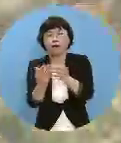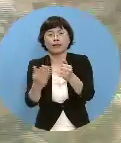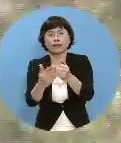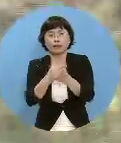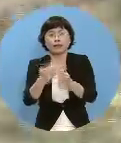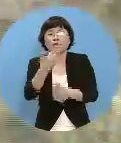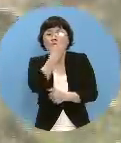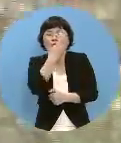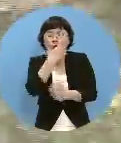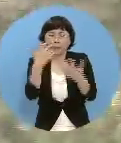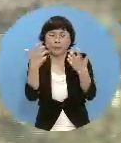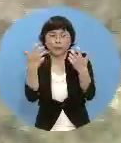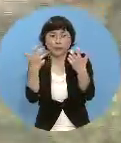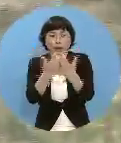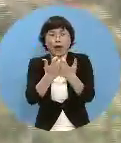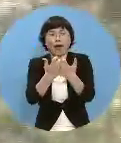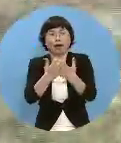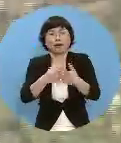성분이 풍부해